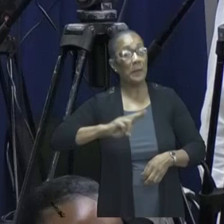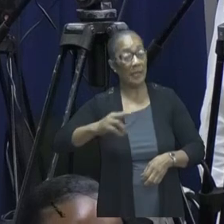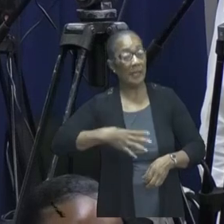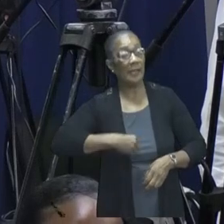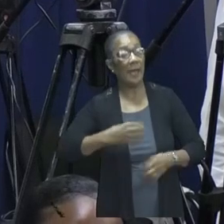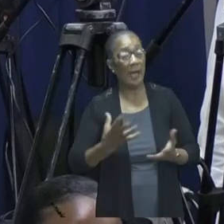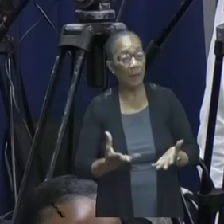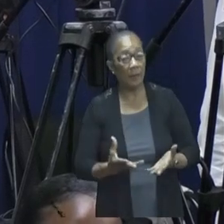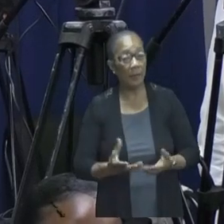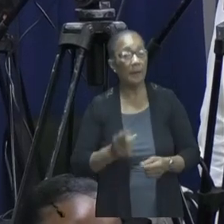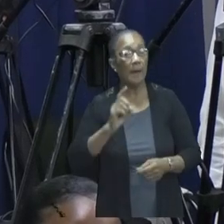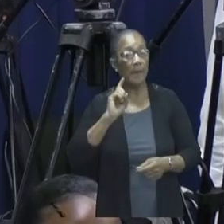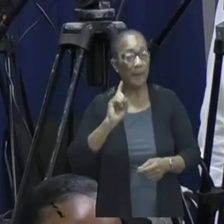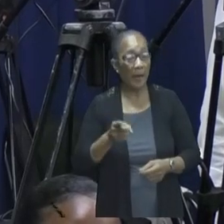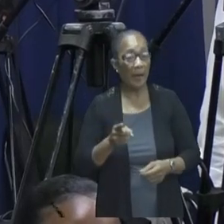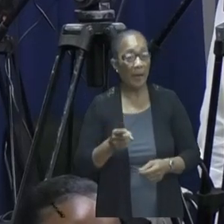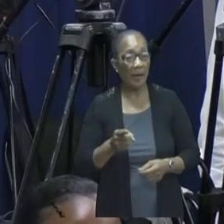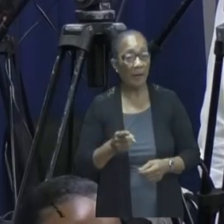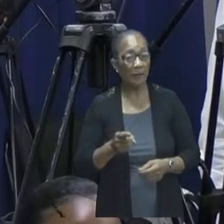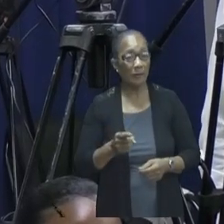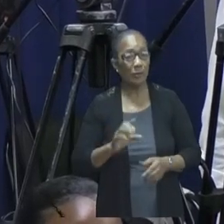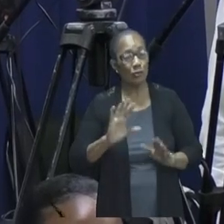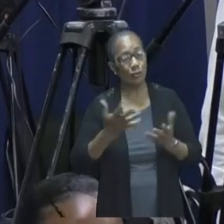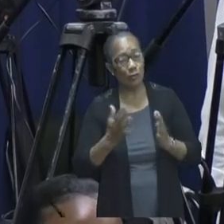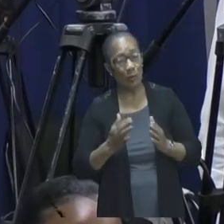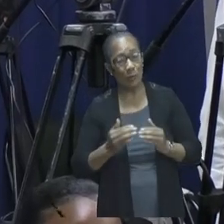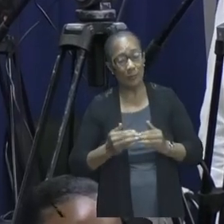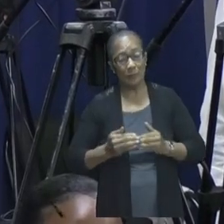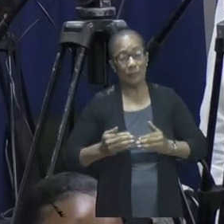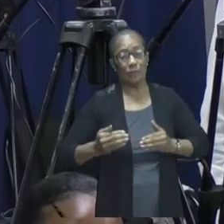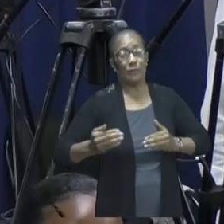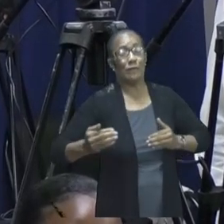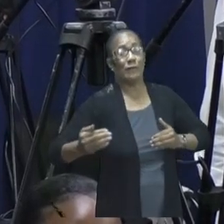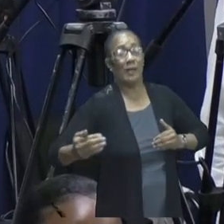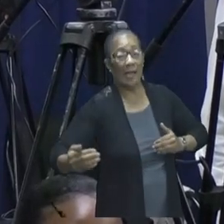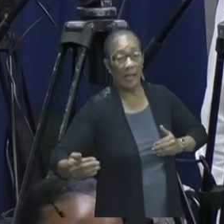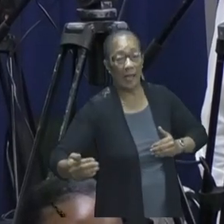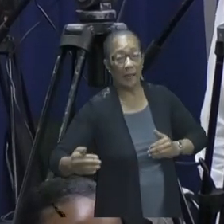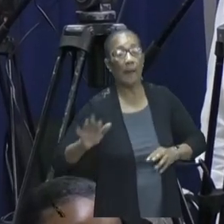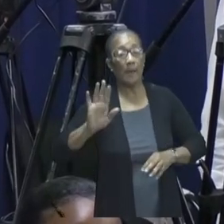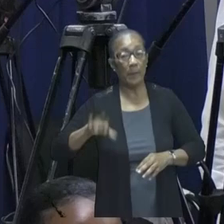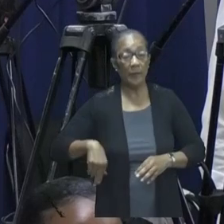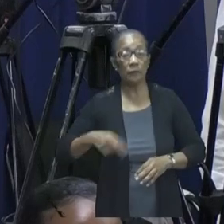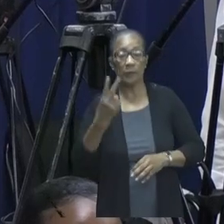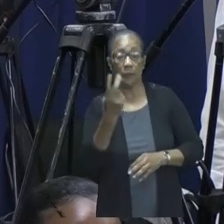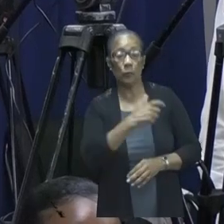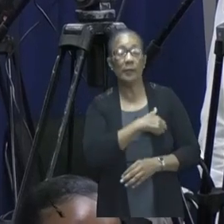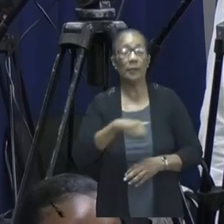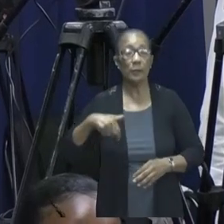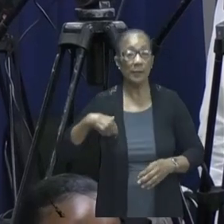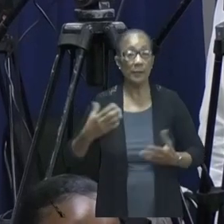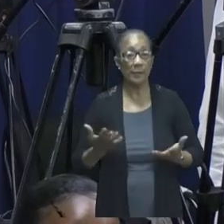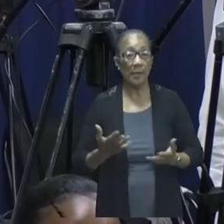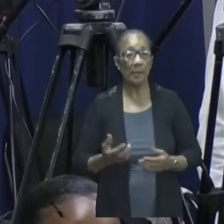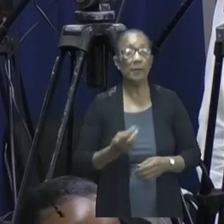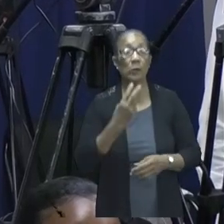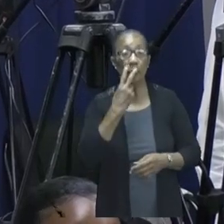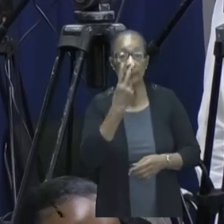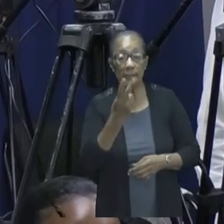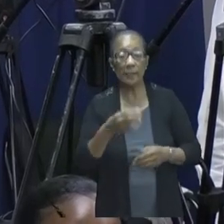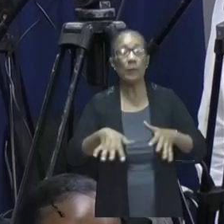heel ver uitlopende en meningen onlangs nog dat van de vice-president we zien hem in het